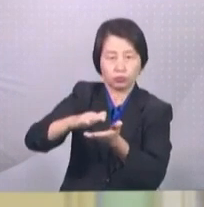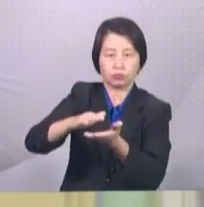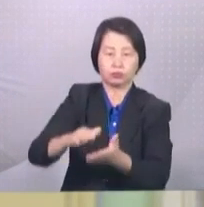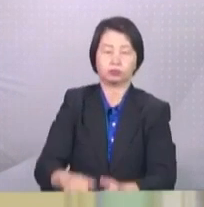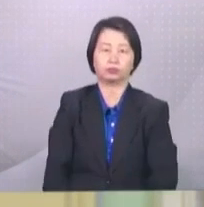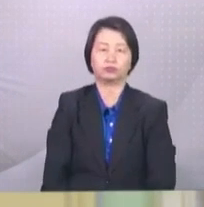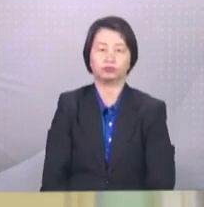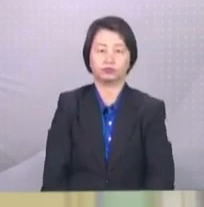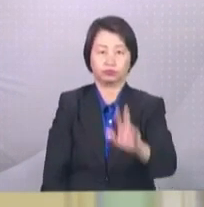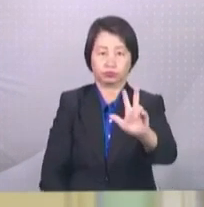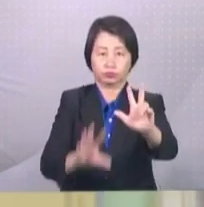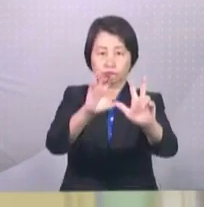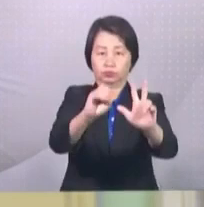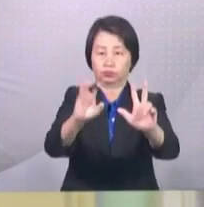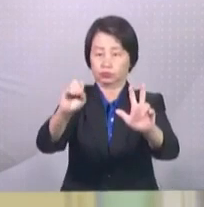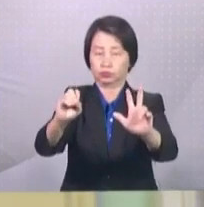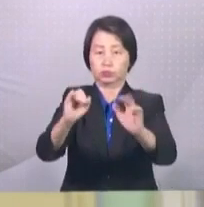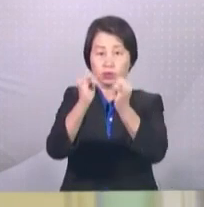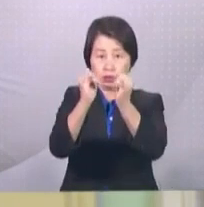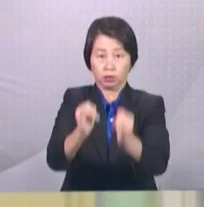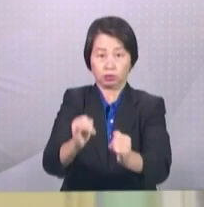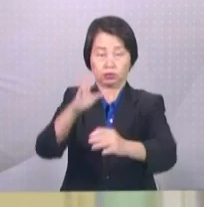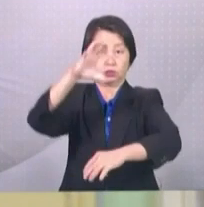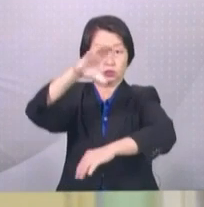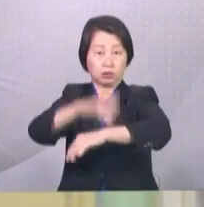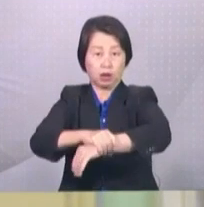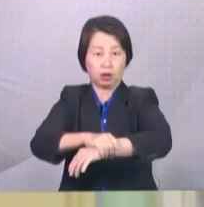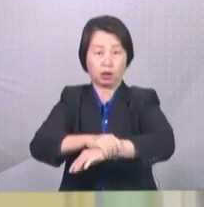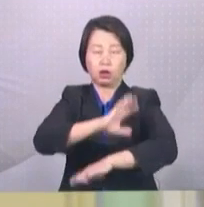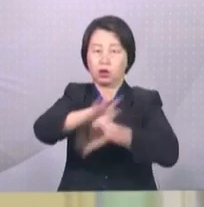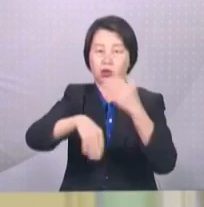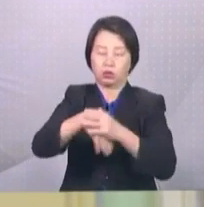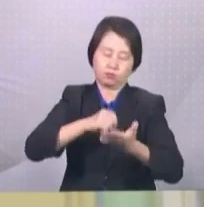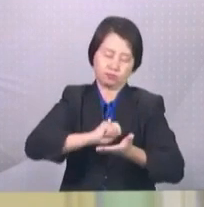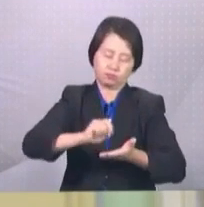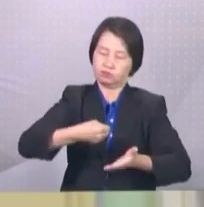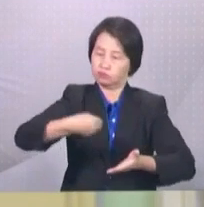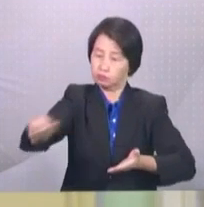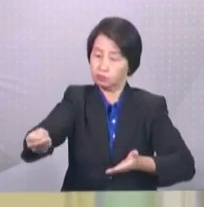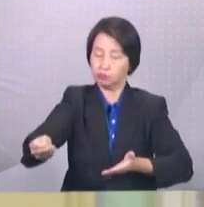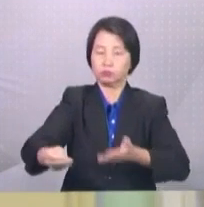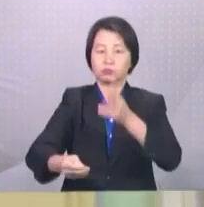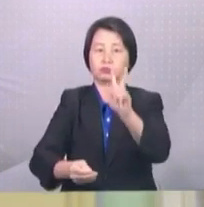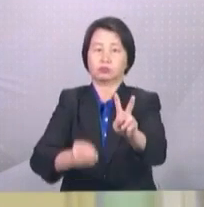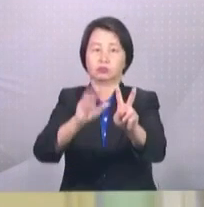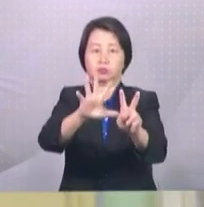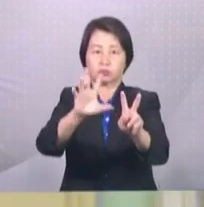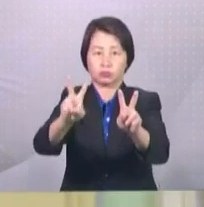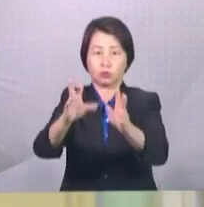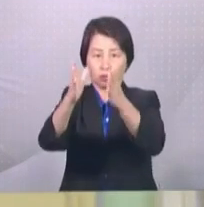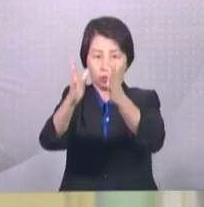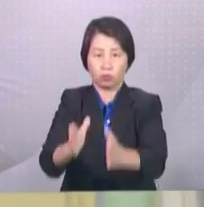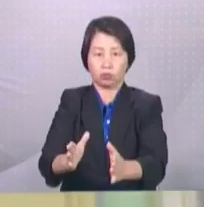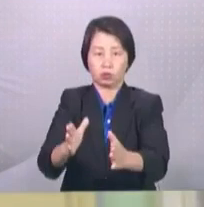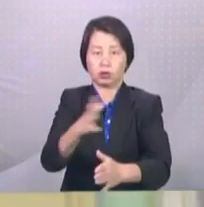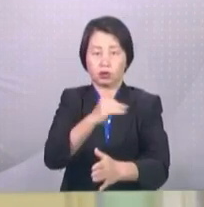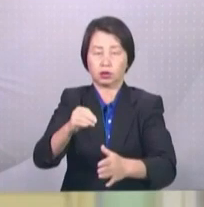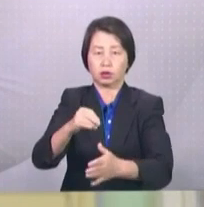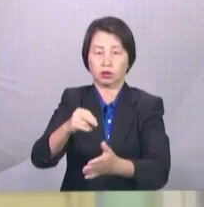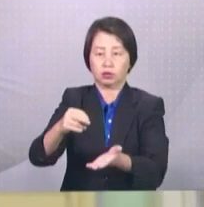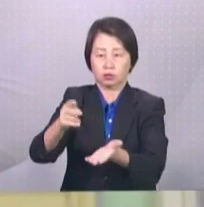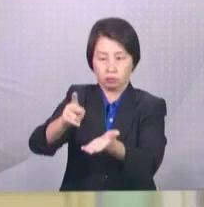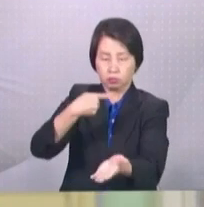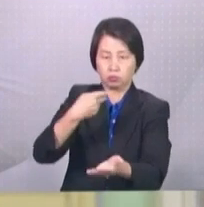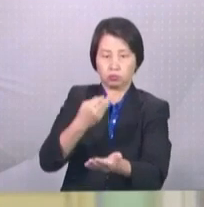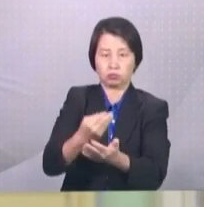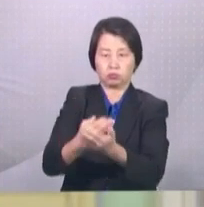sesi individu yang ditahan semalam jumlah yang direman adalah seramai 252 orang dan dijamin